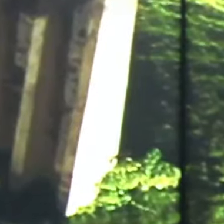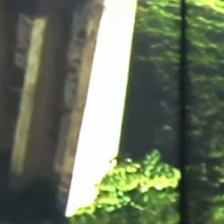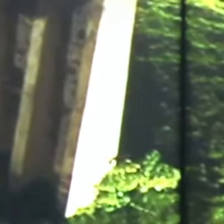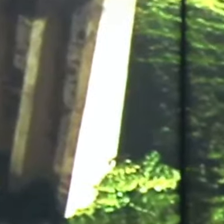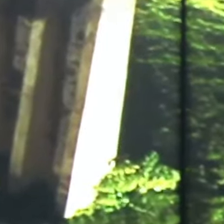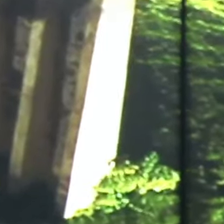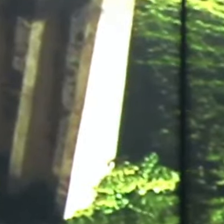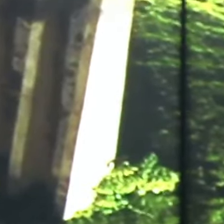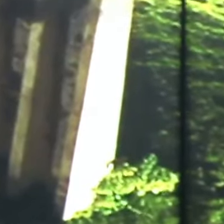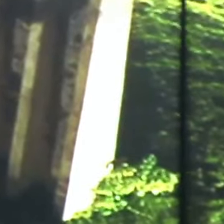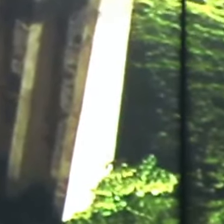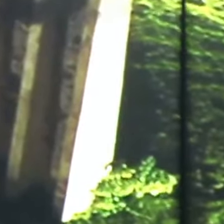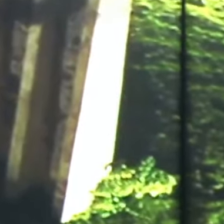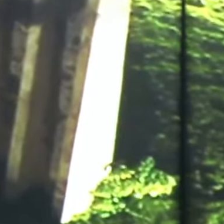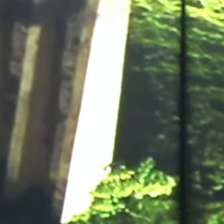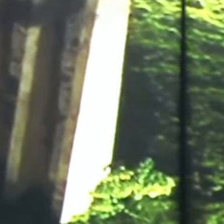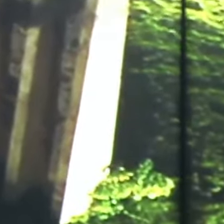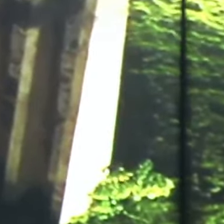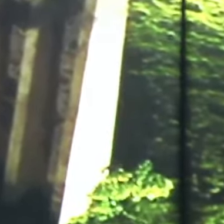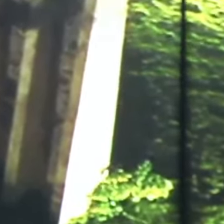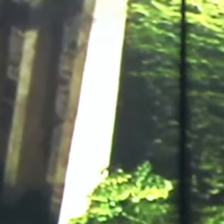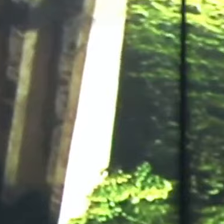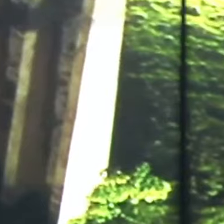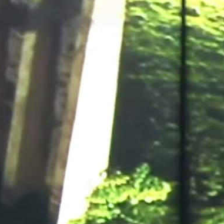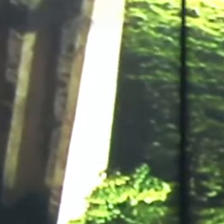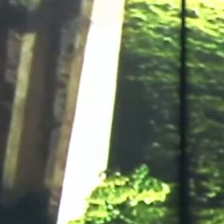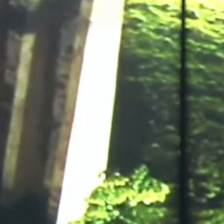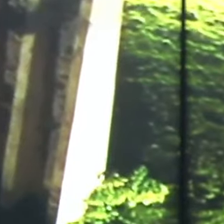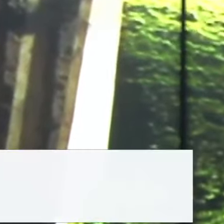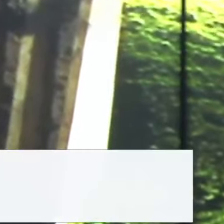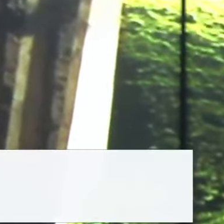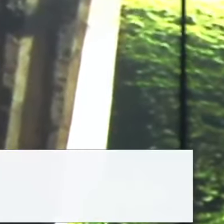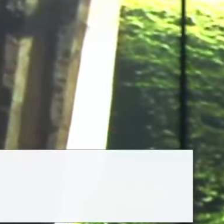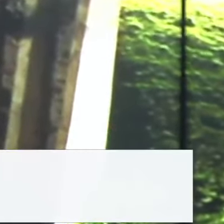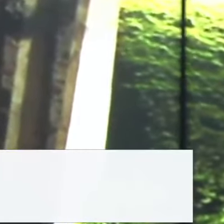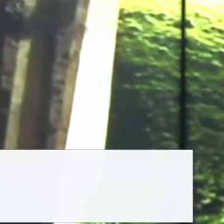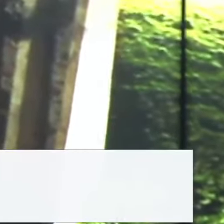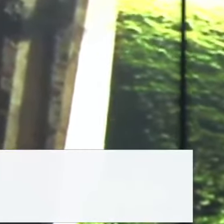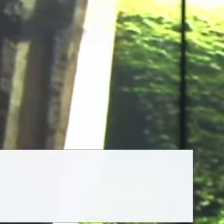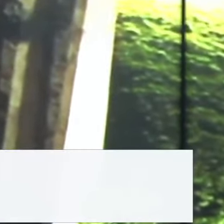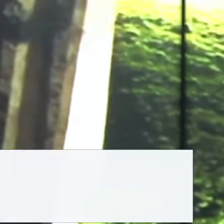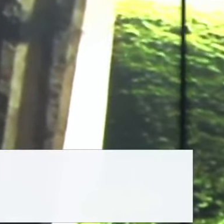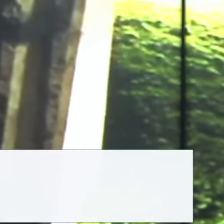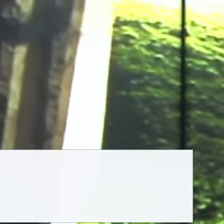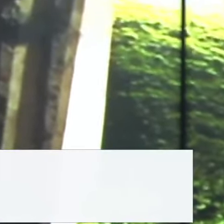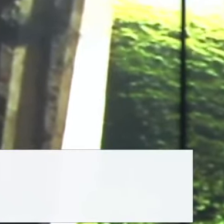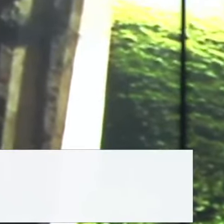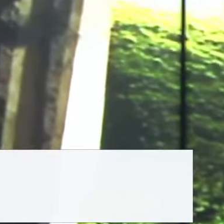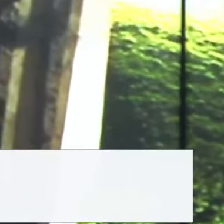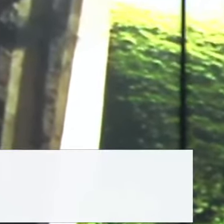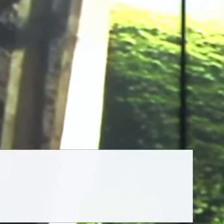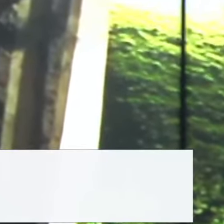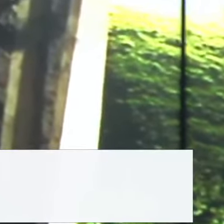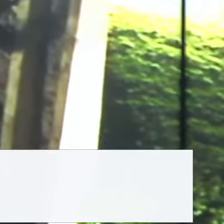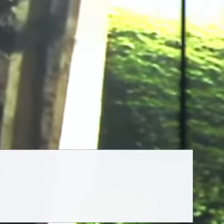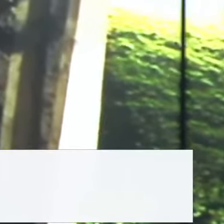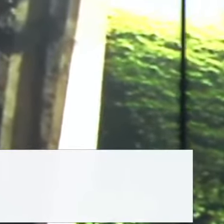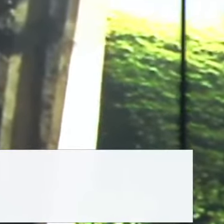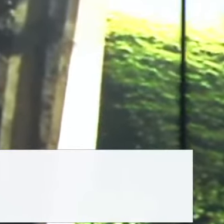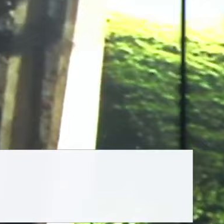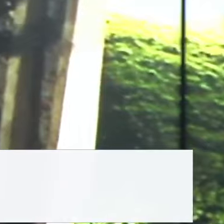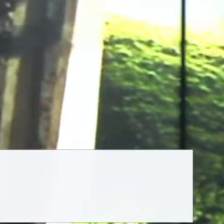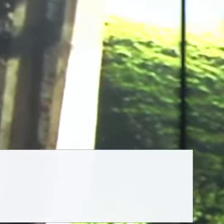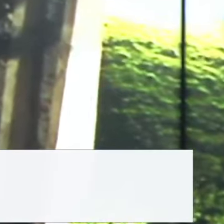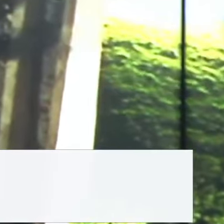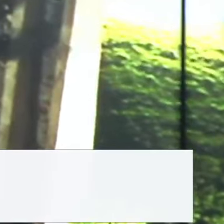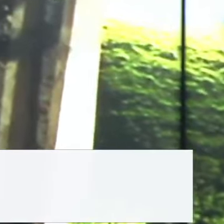Voilà pour les titres. Le Conseil des ministres était réuni hier sous la conduite du chef de l'État fort et Sozimna